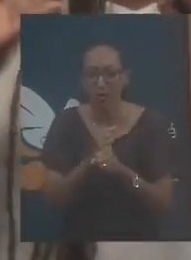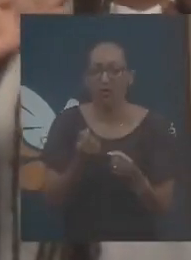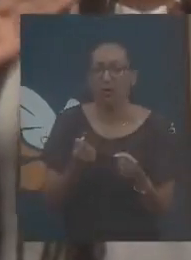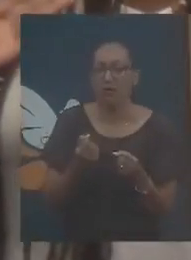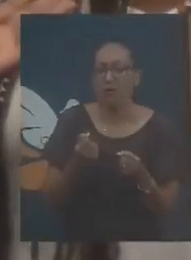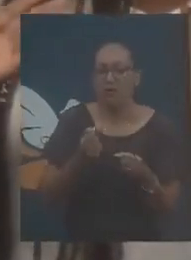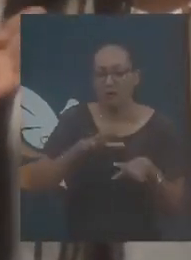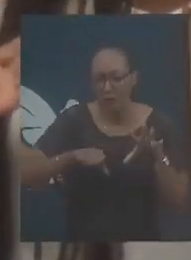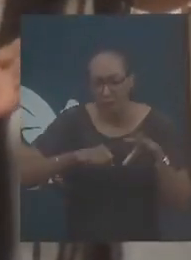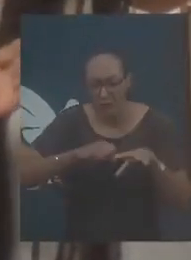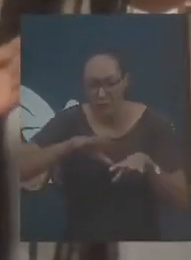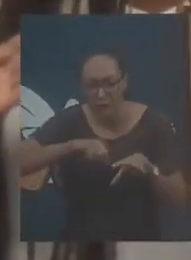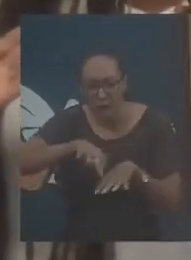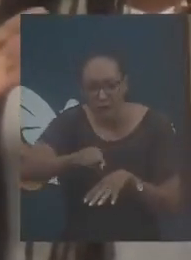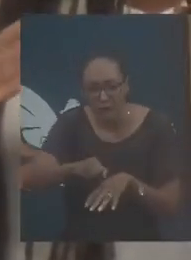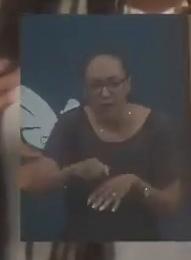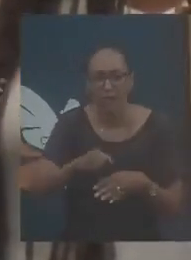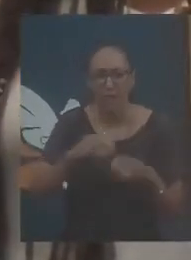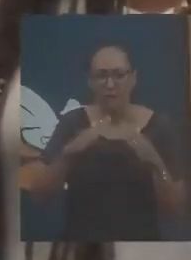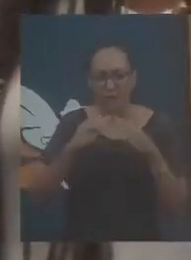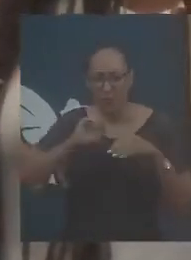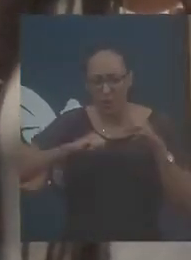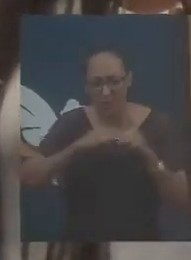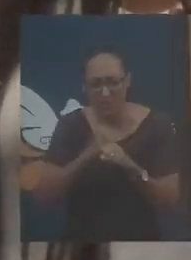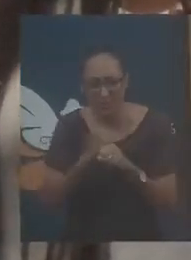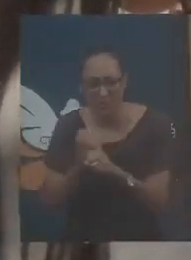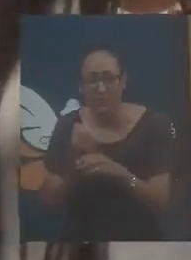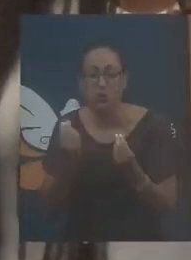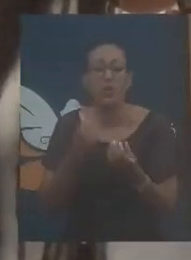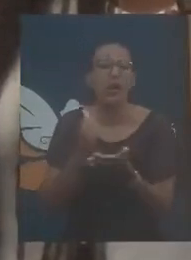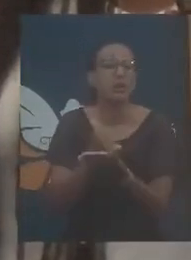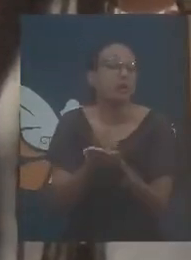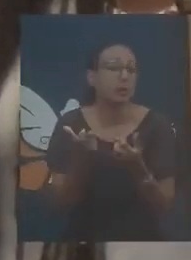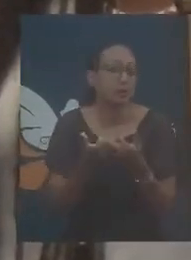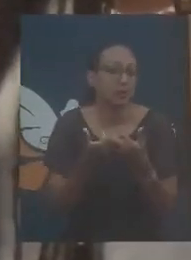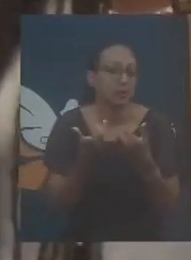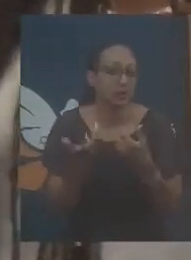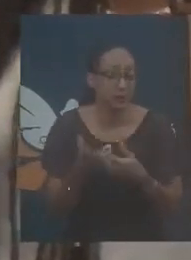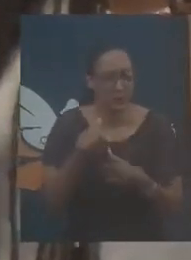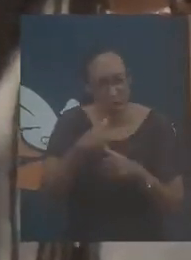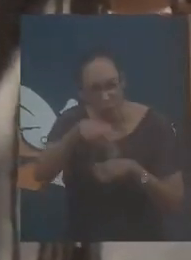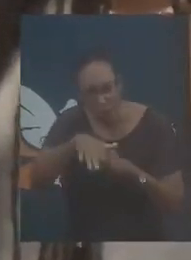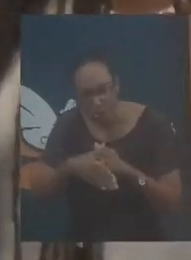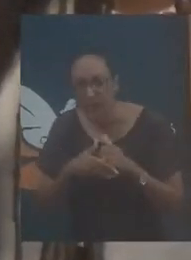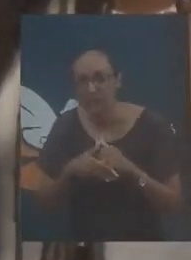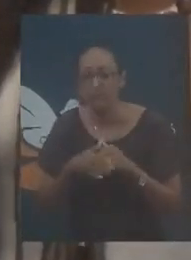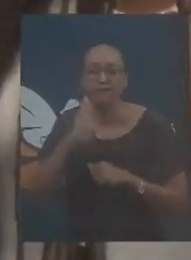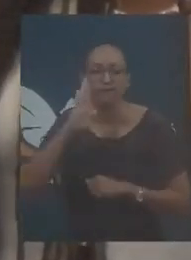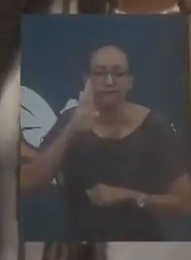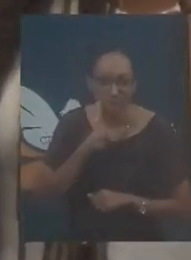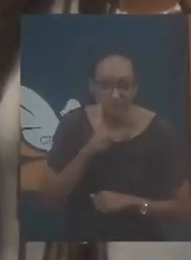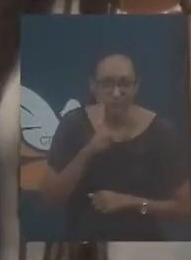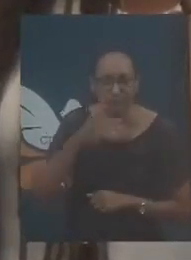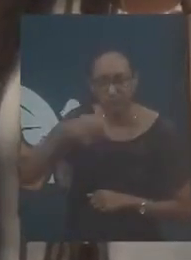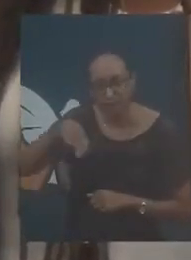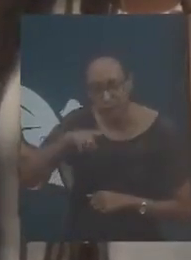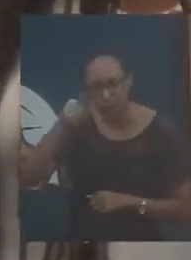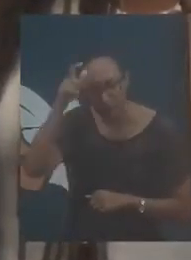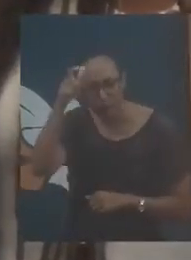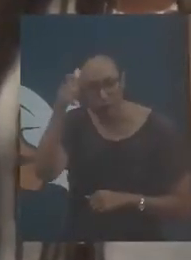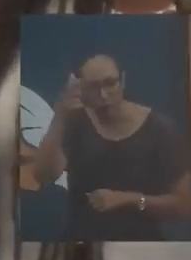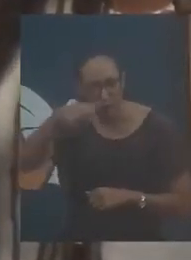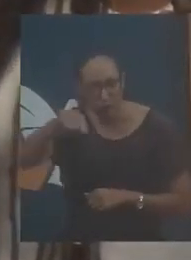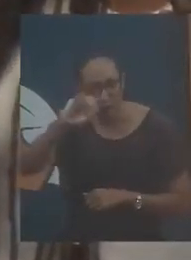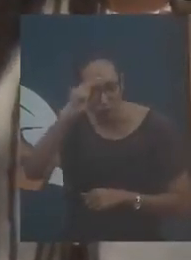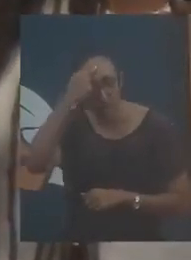cassée, sur Casse-Pilote par exemple. Il faut que vous nous aidiez. Et pour cette raison, nous faisons appel à votre bon sens aujourd'hui,